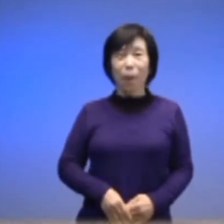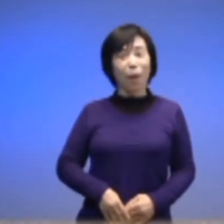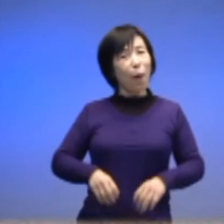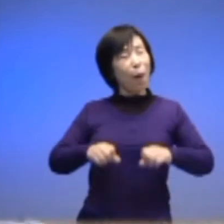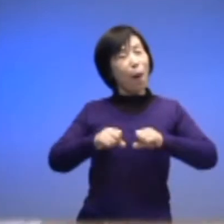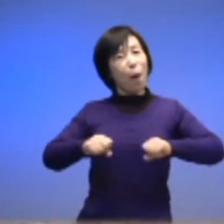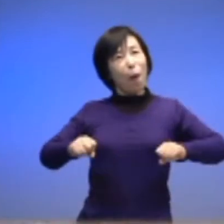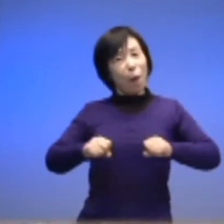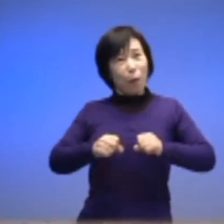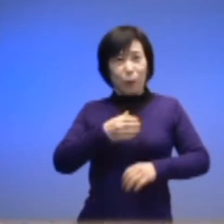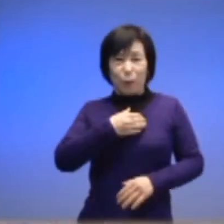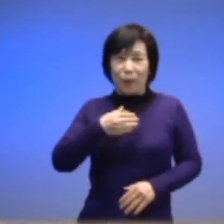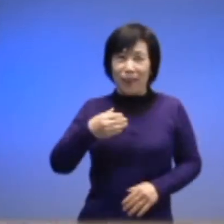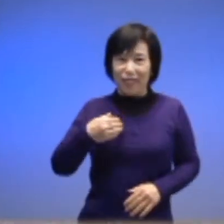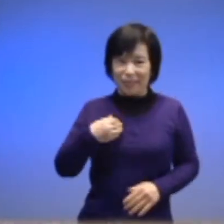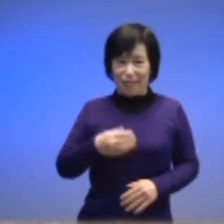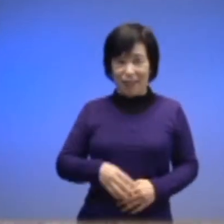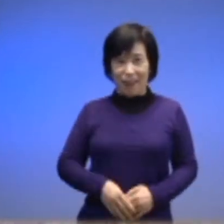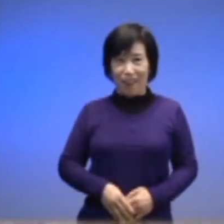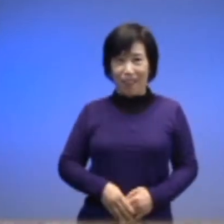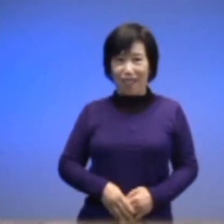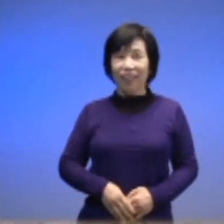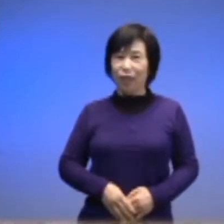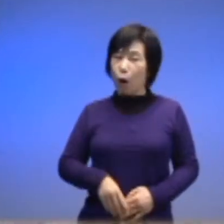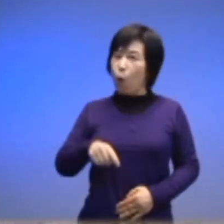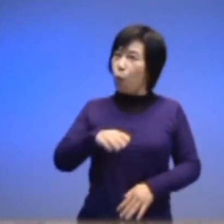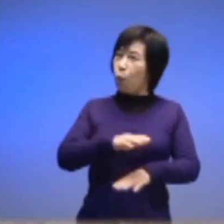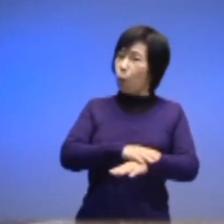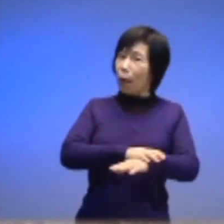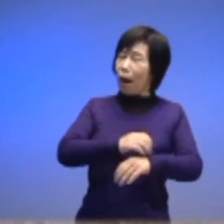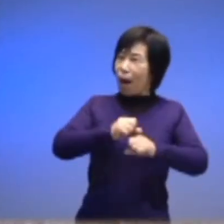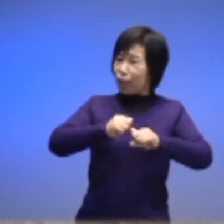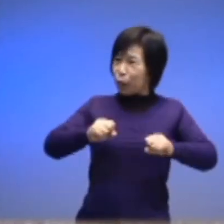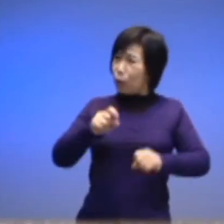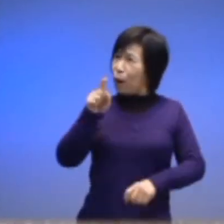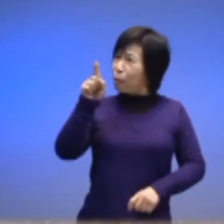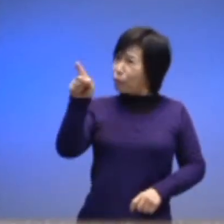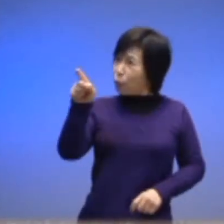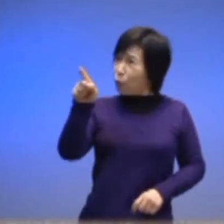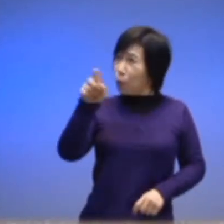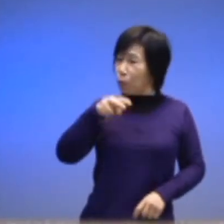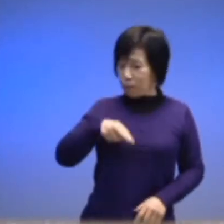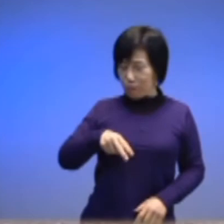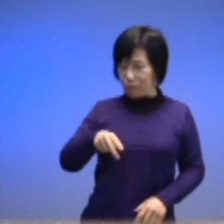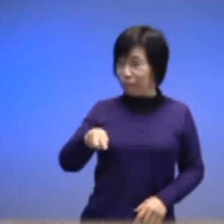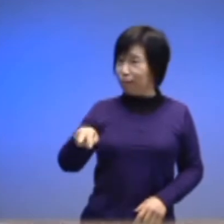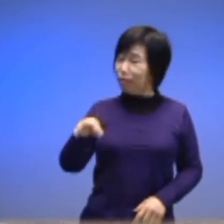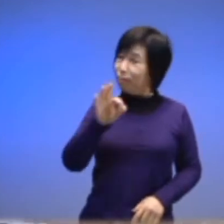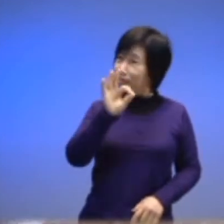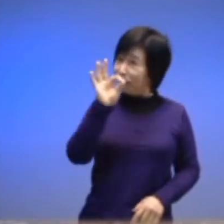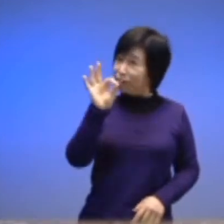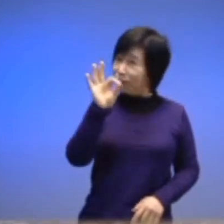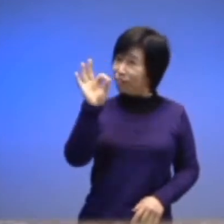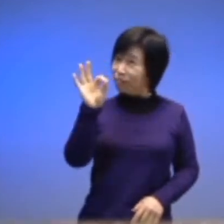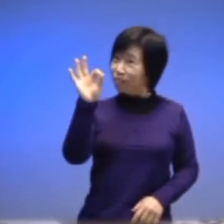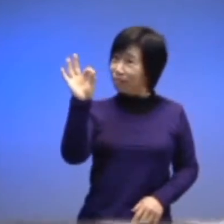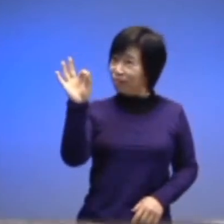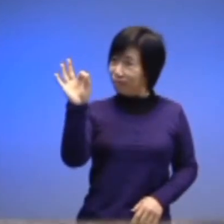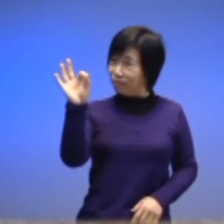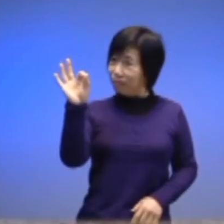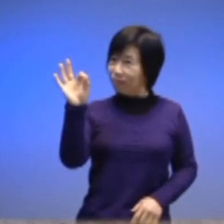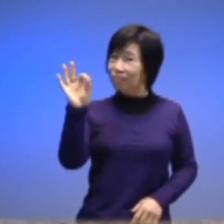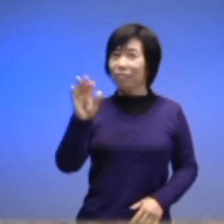あー、運動になったわ。公園まだまだ広いから、ちょっと散歩しながら行ってみようっと。